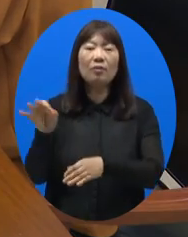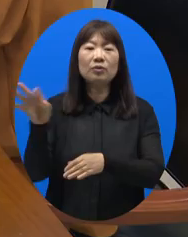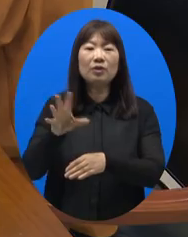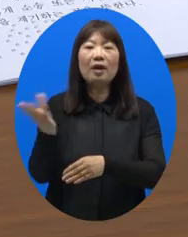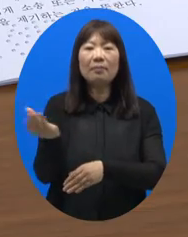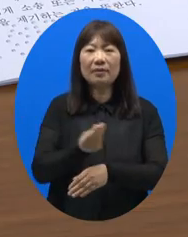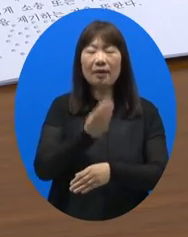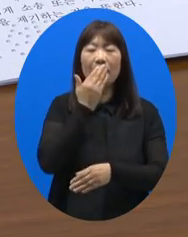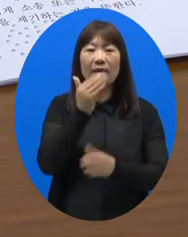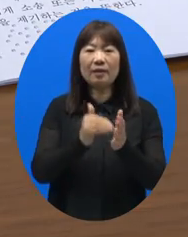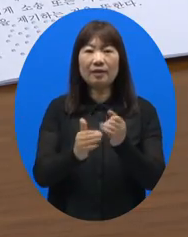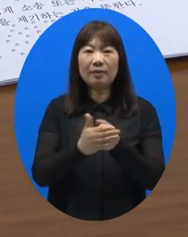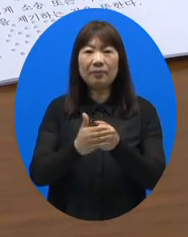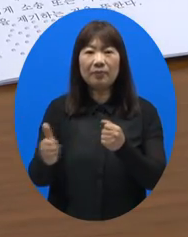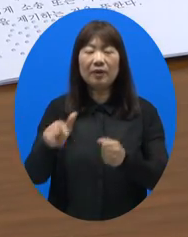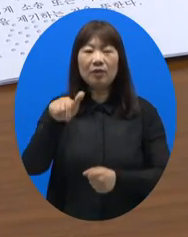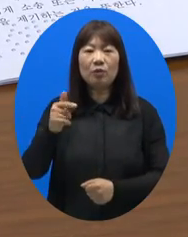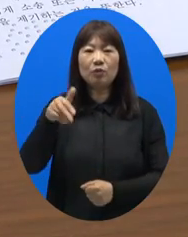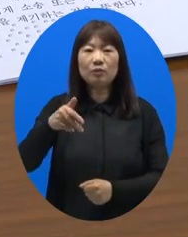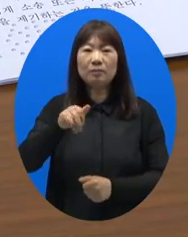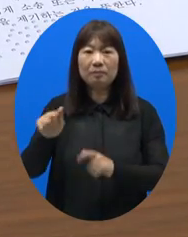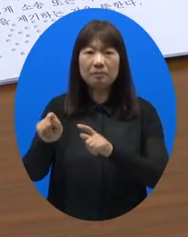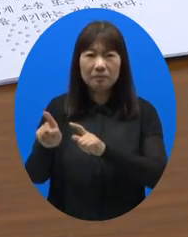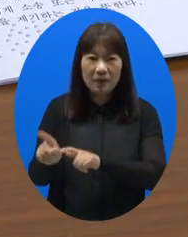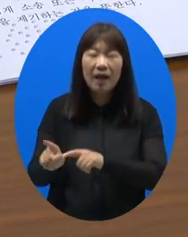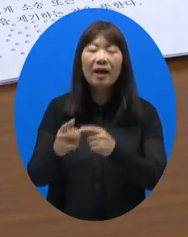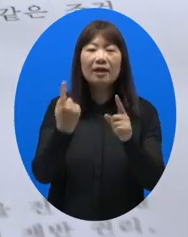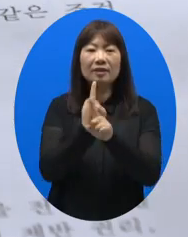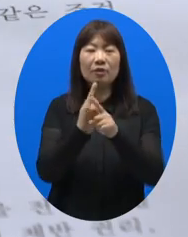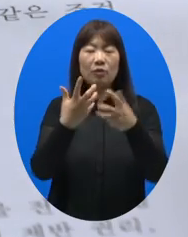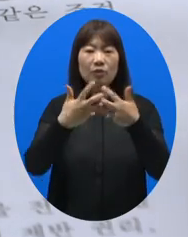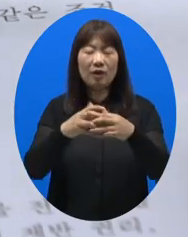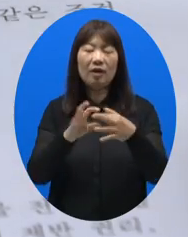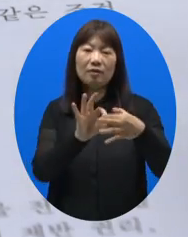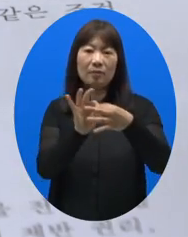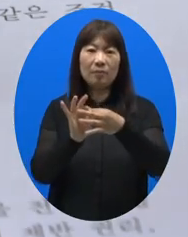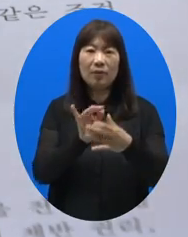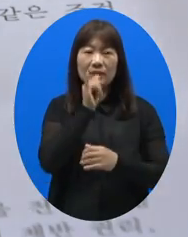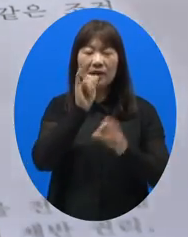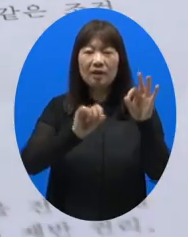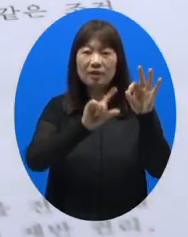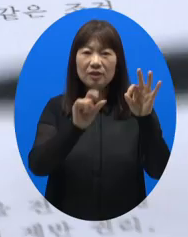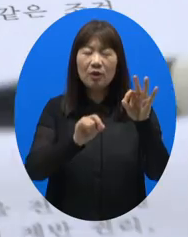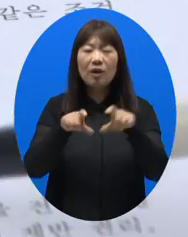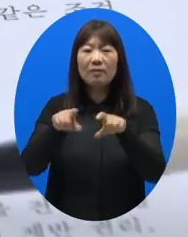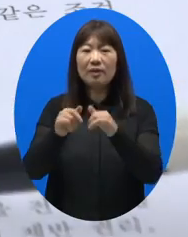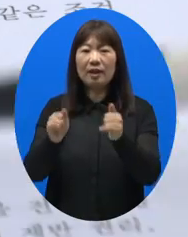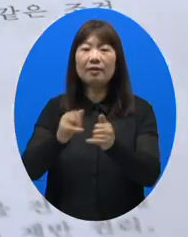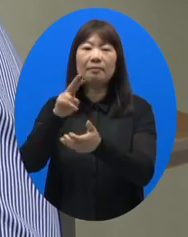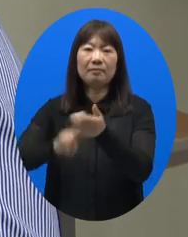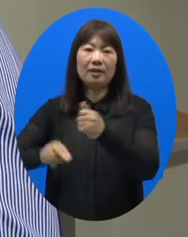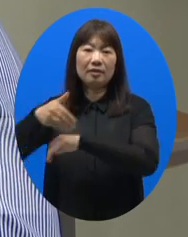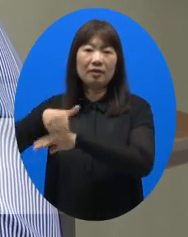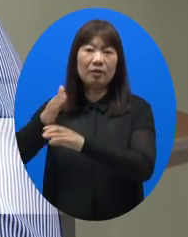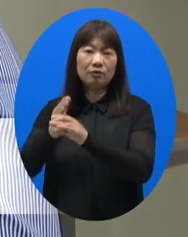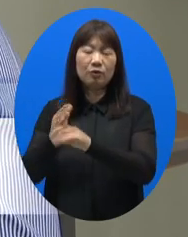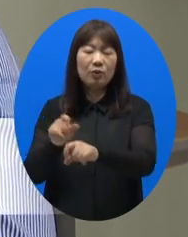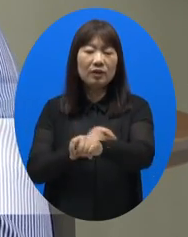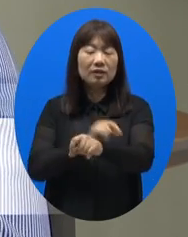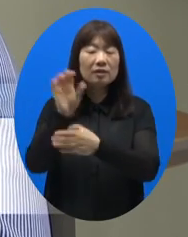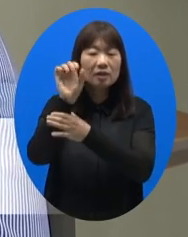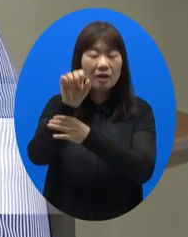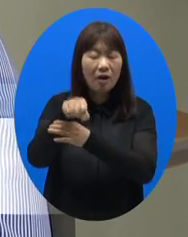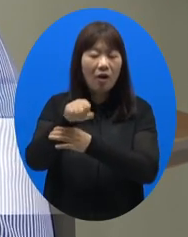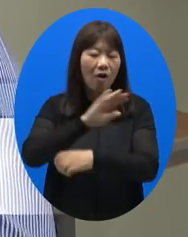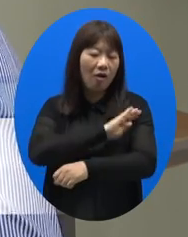덕분입니다 고주파 자격 7기 와 접목할 계획인데 오이 10월 제품의 생활이 앞두고 있습니다 특허를 아